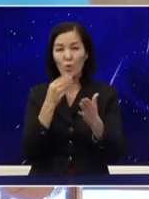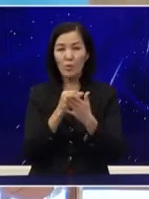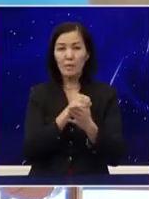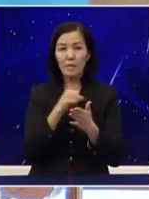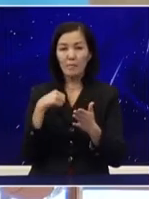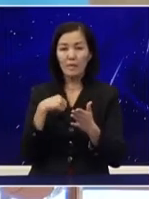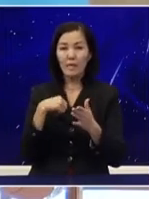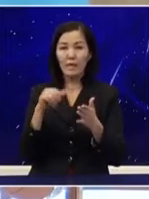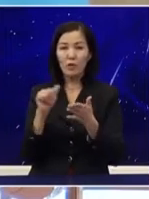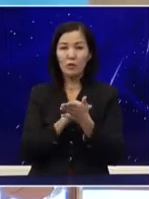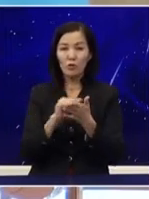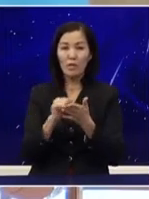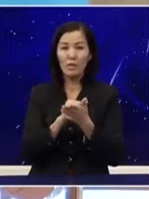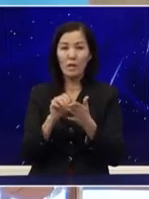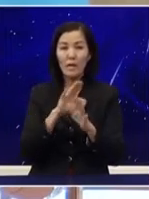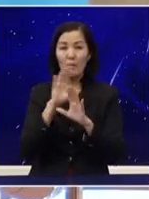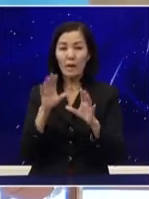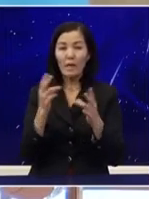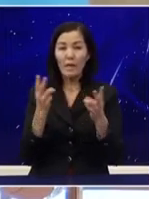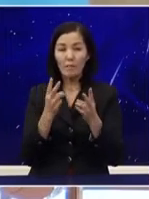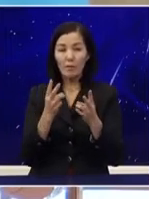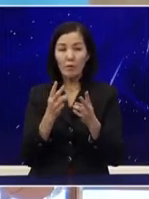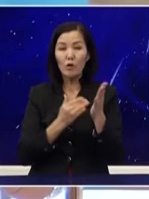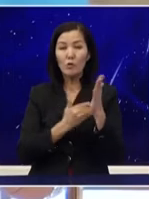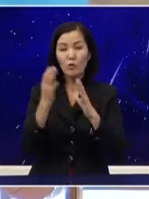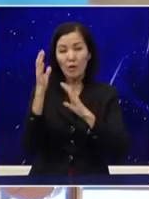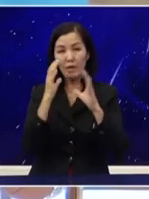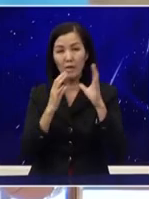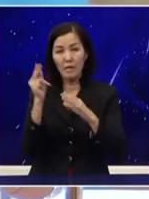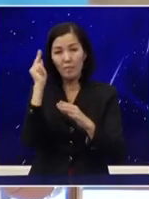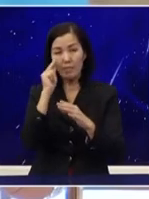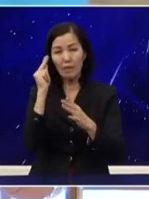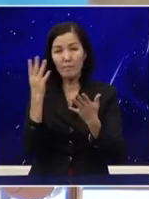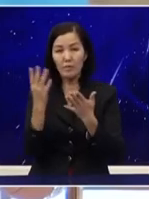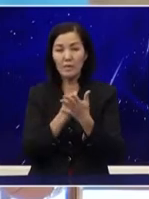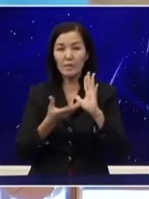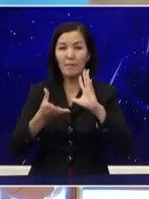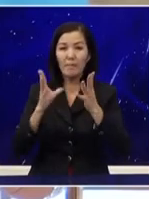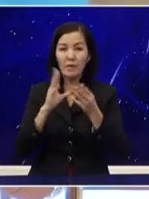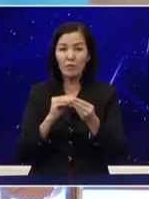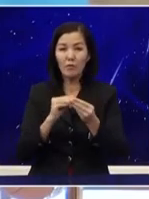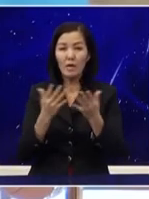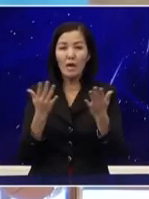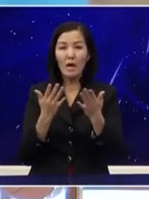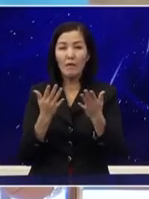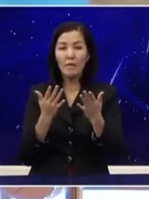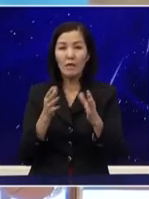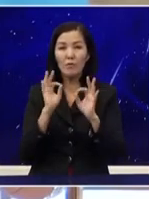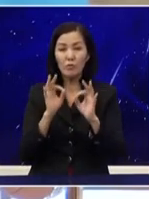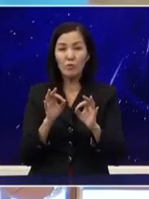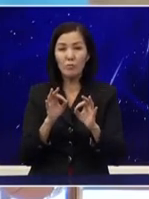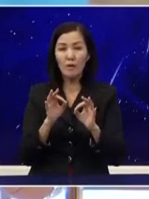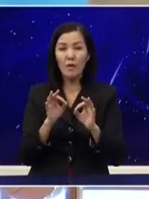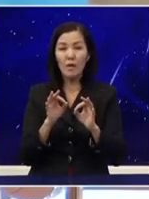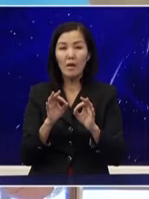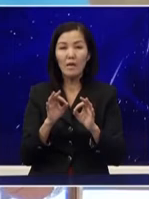бағалай білуі керек. Осыған байланысты жоғарғы оқу орындарында білім беру жетістіктеріне мониторинг жүргізу қаншалықты орынды деген сұрақ туындайды. Оның